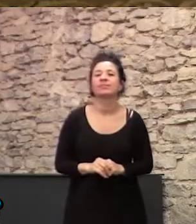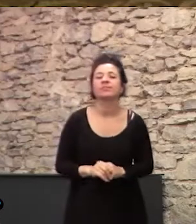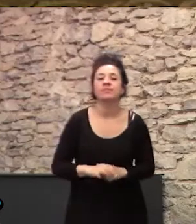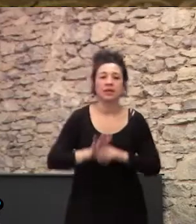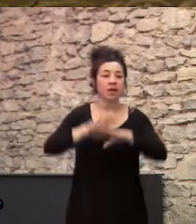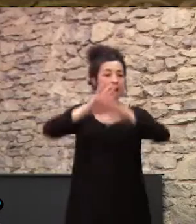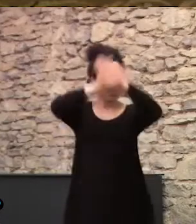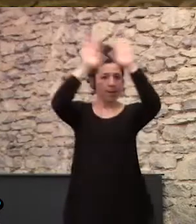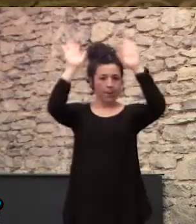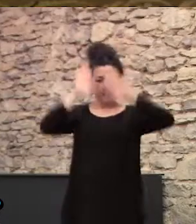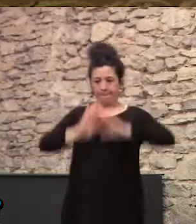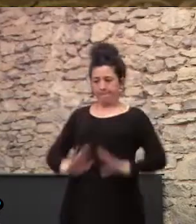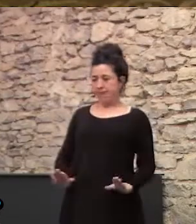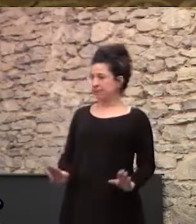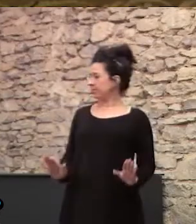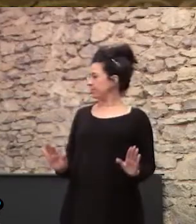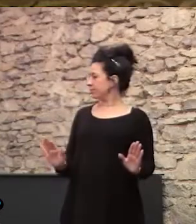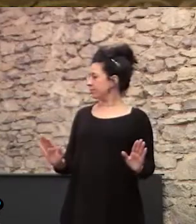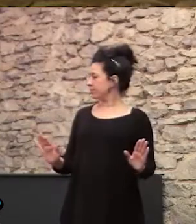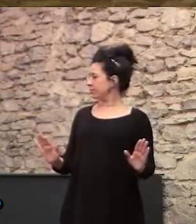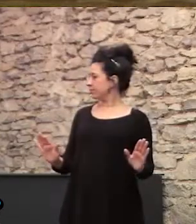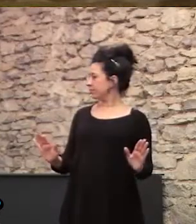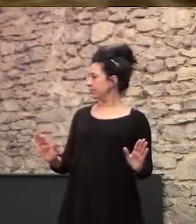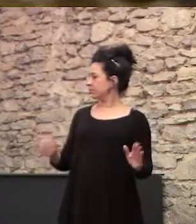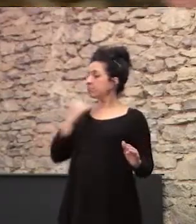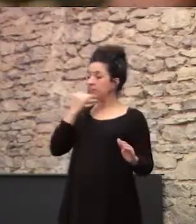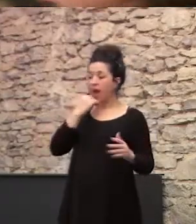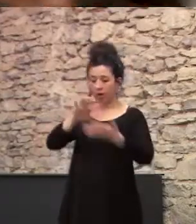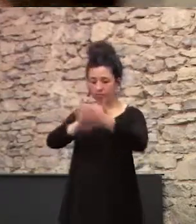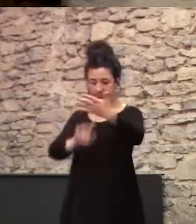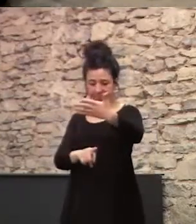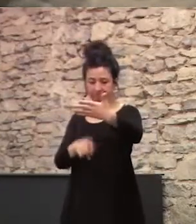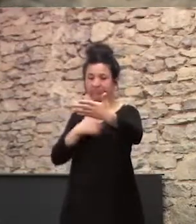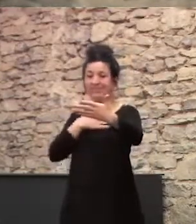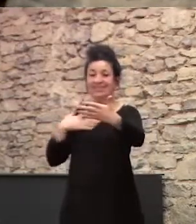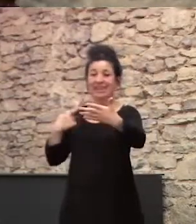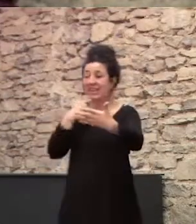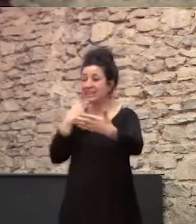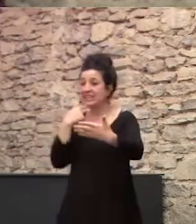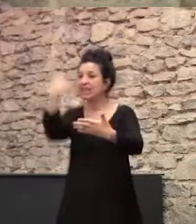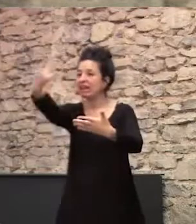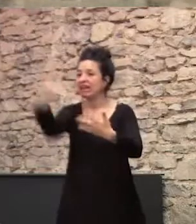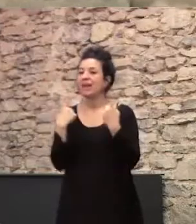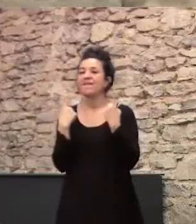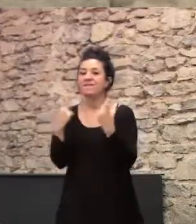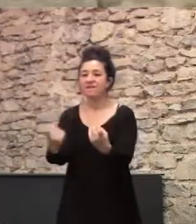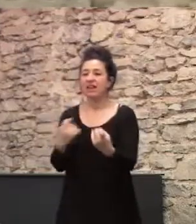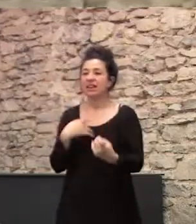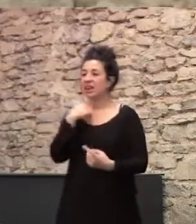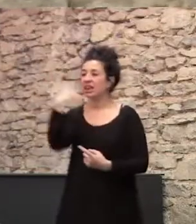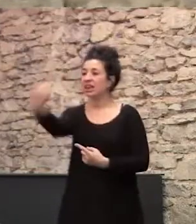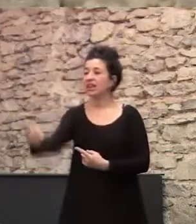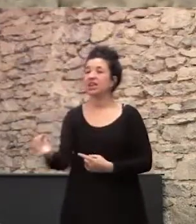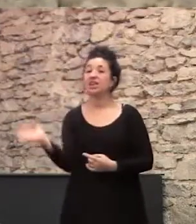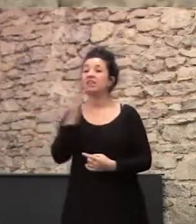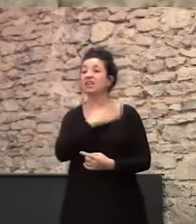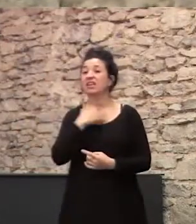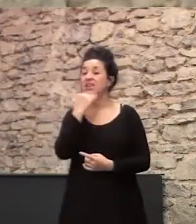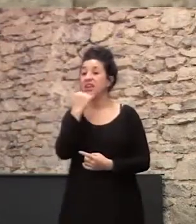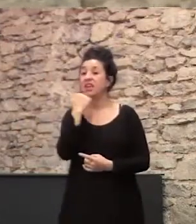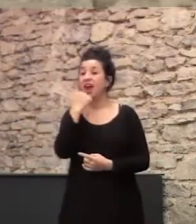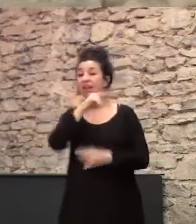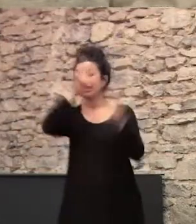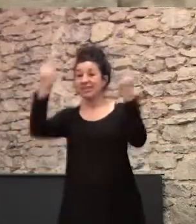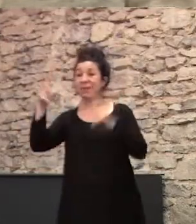Eta bukatzeko, badago zerbait, miratu hemen esan gabe, edo Kataliniari buruz zerbait esan nahi